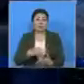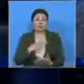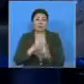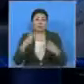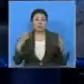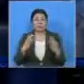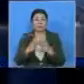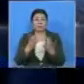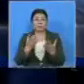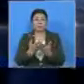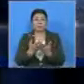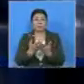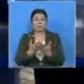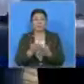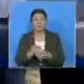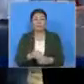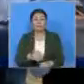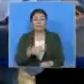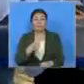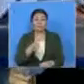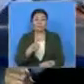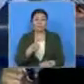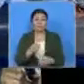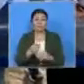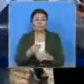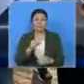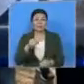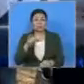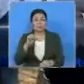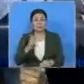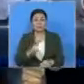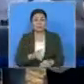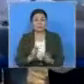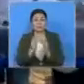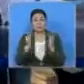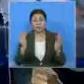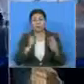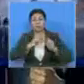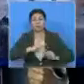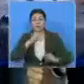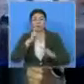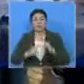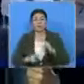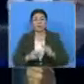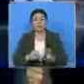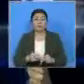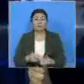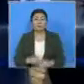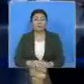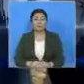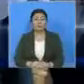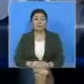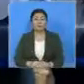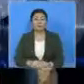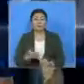атырауға кіріп, асфальт мост бірінші кезегінде олар мост салып болу керек біздерге, свай қағып, жаңағы монолитный жұмыстарын жүргізіп, и